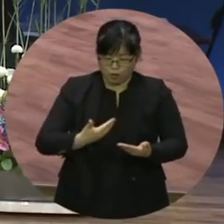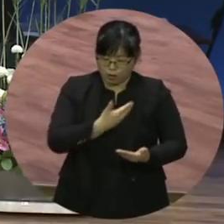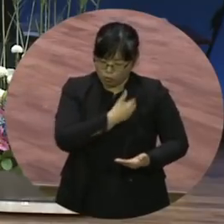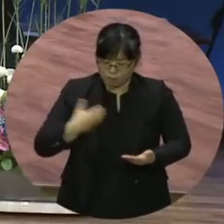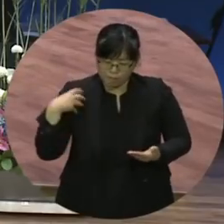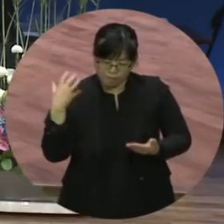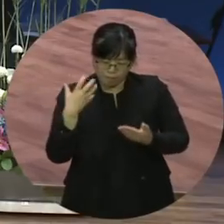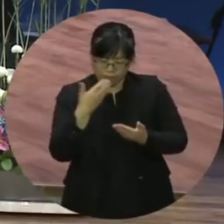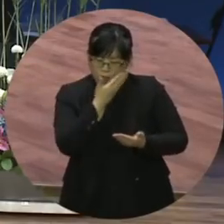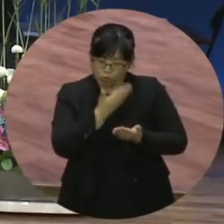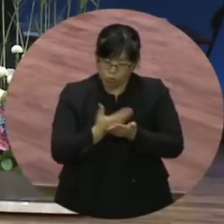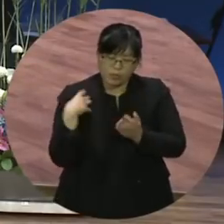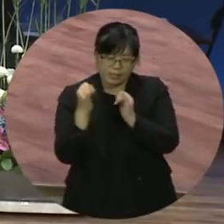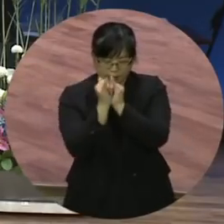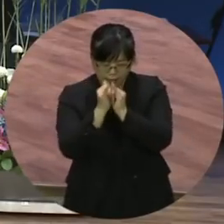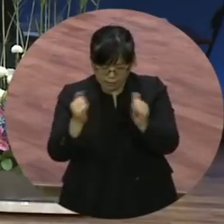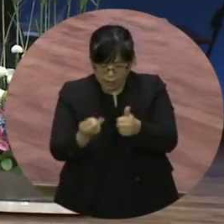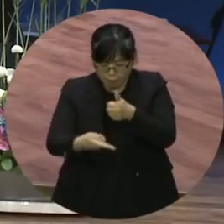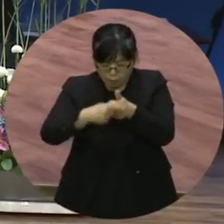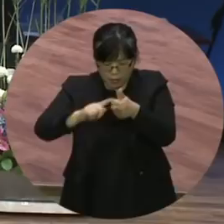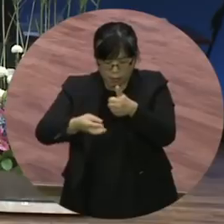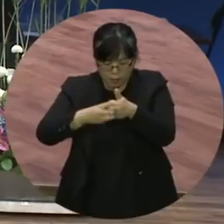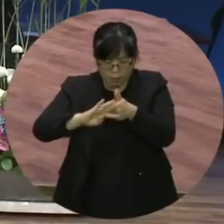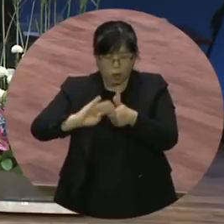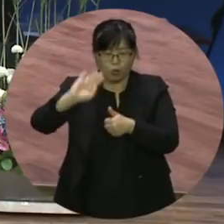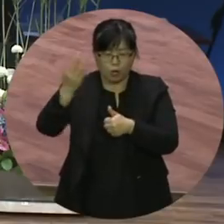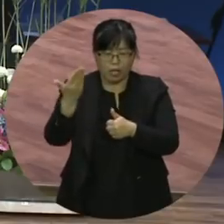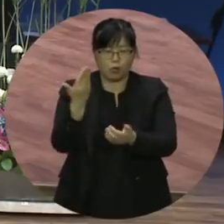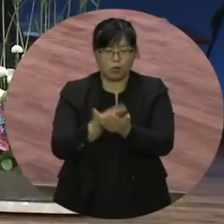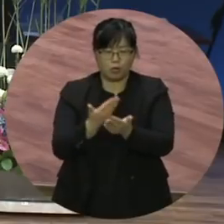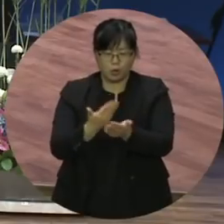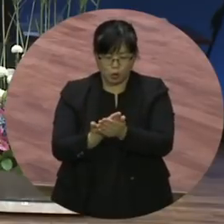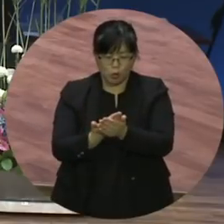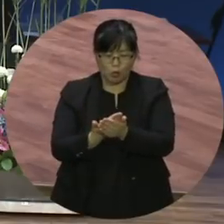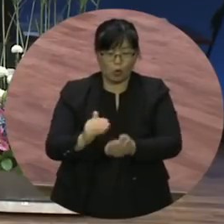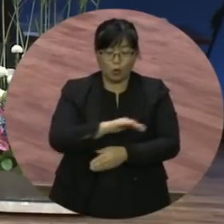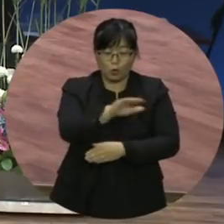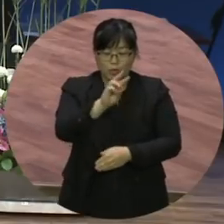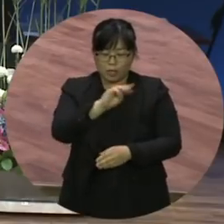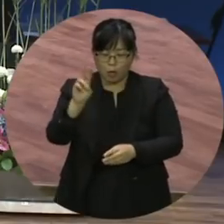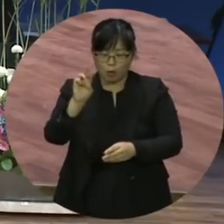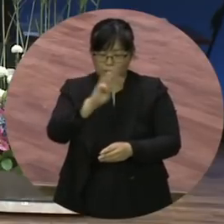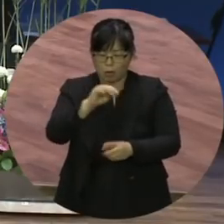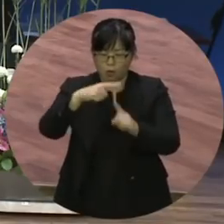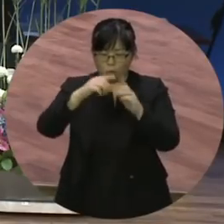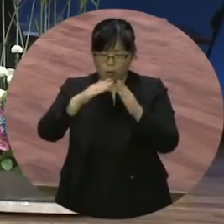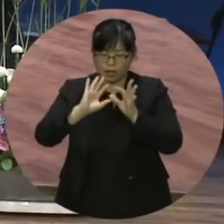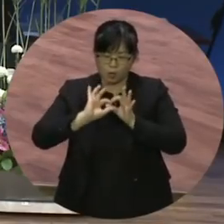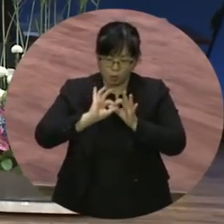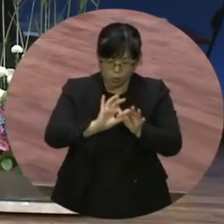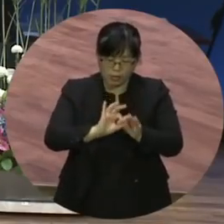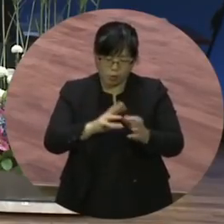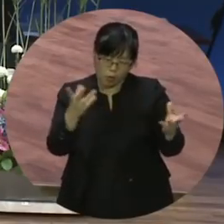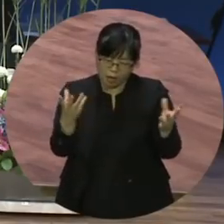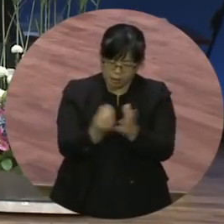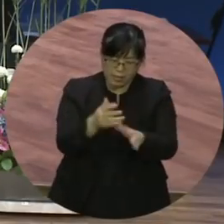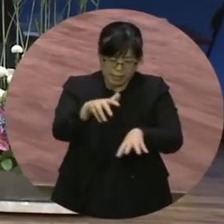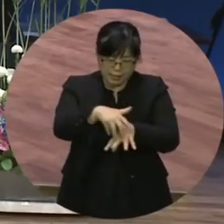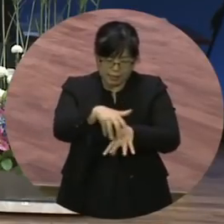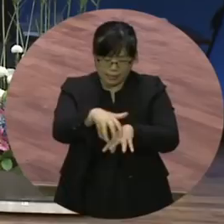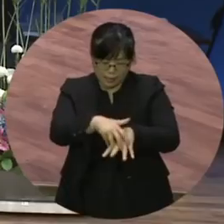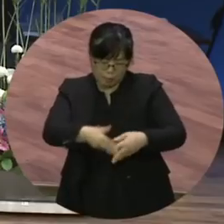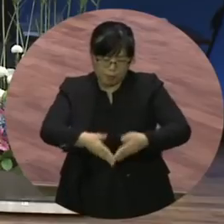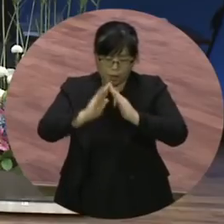운동이 확산되는 절대 현장, 절대 시스템이 나타나게 하여 주시옵소서. 하나님, 우리를 대표하여 하나님께 최고의 찬양을